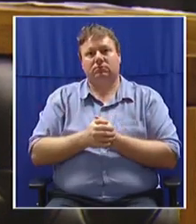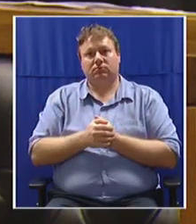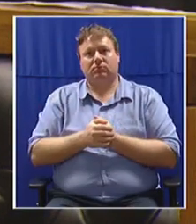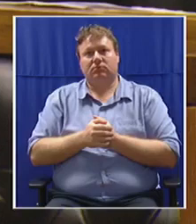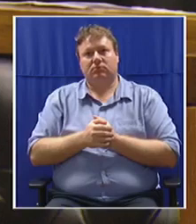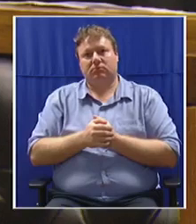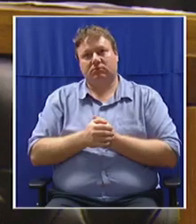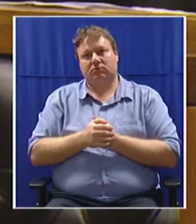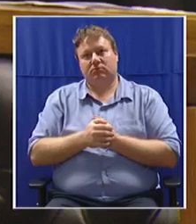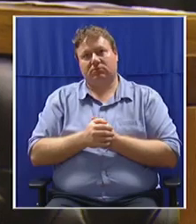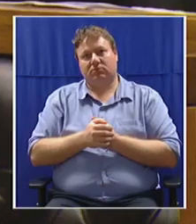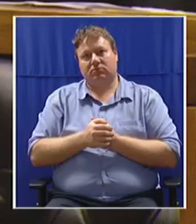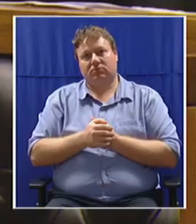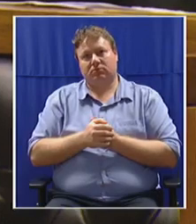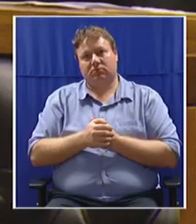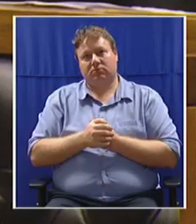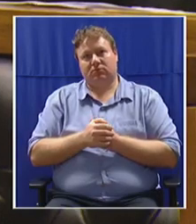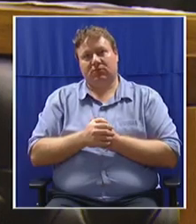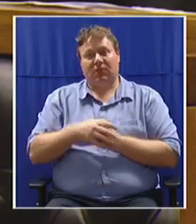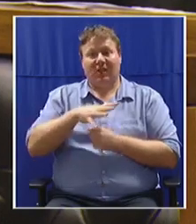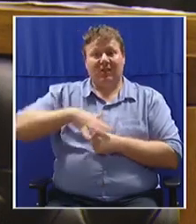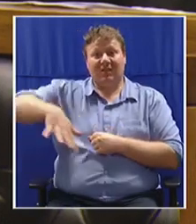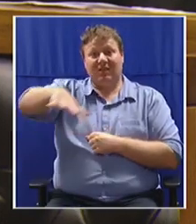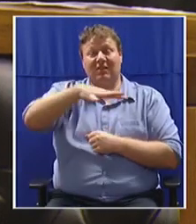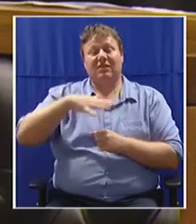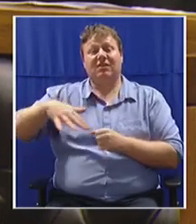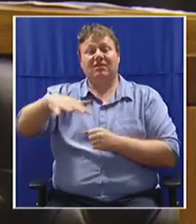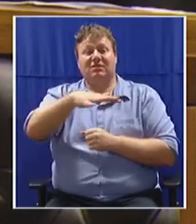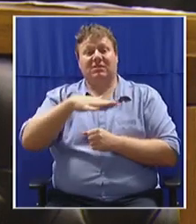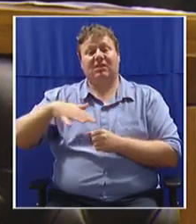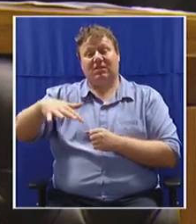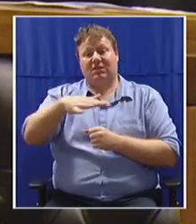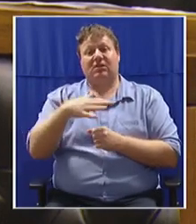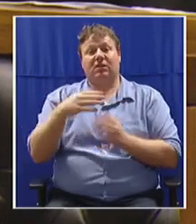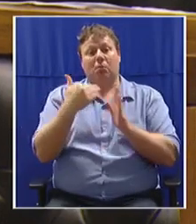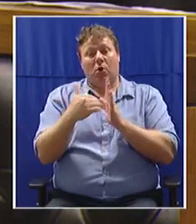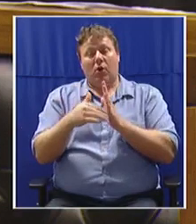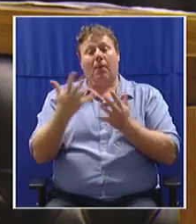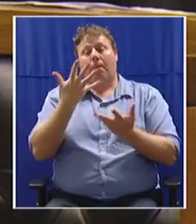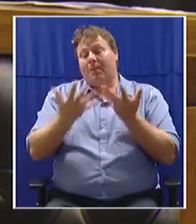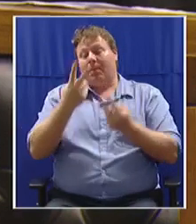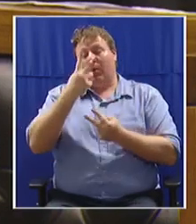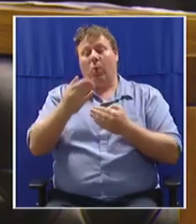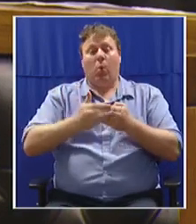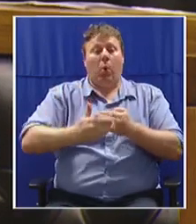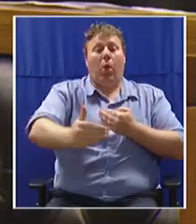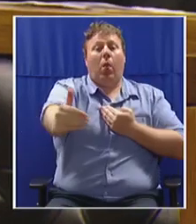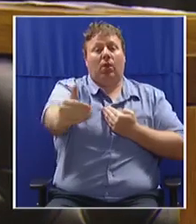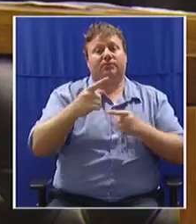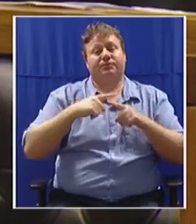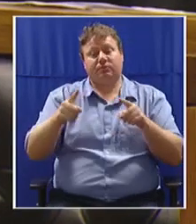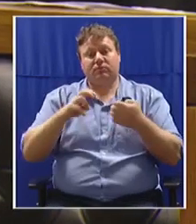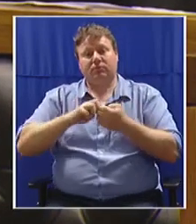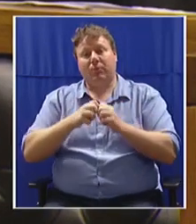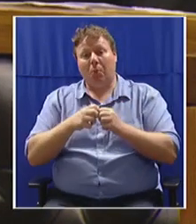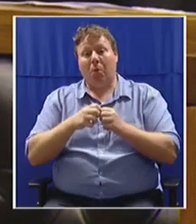Kodwa indlela esilingele thina abantu base South Africa ukuthi sihambe nale inkinga esiphambi kwazo